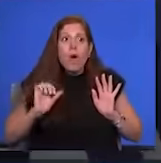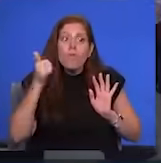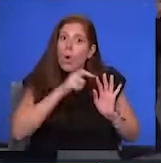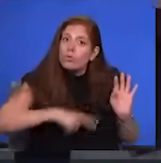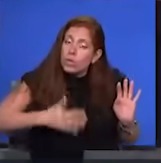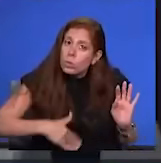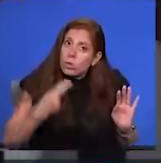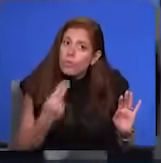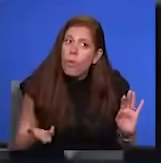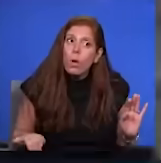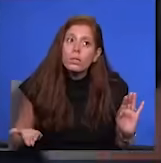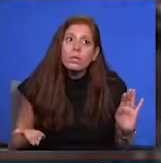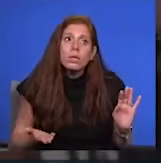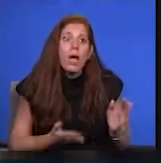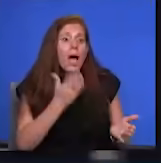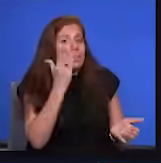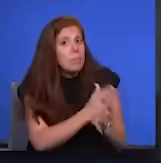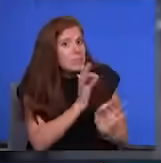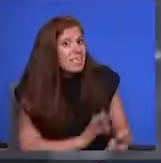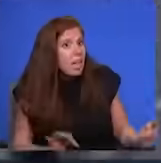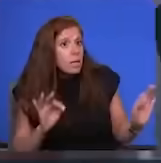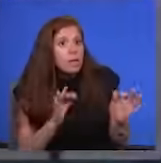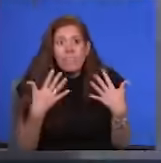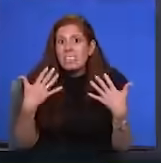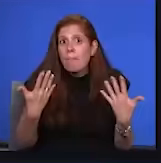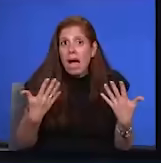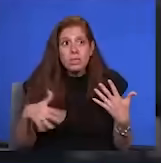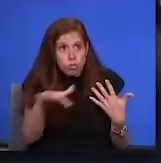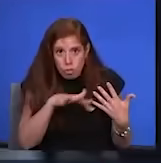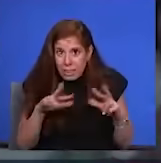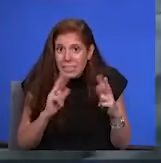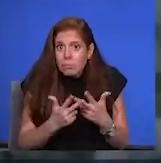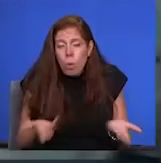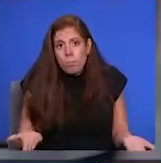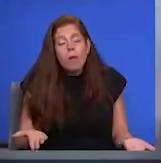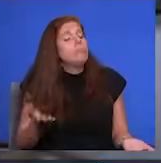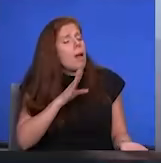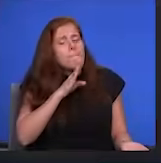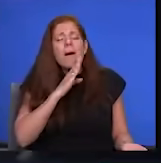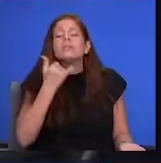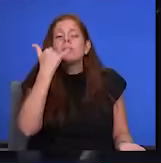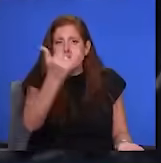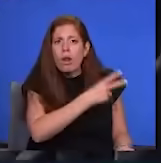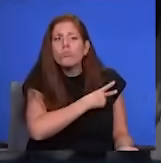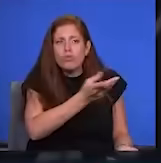מן התשובות. זה כספי ציבור. זה פארק, זה שטח ציבורים. תזמין משטרה, תזמין משטרה.